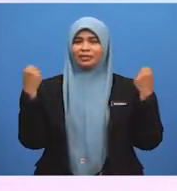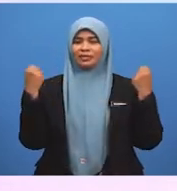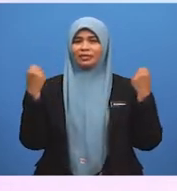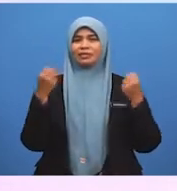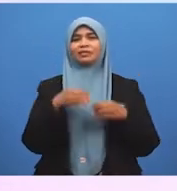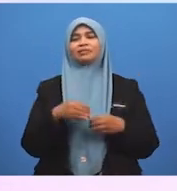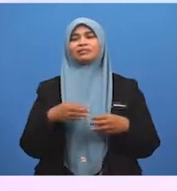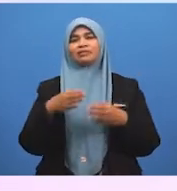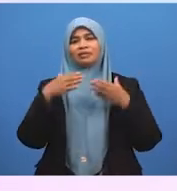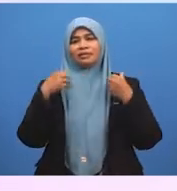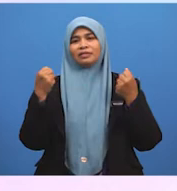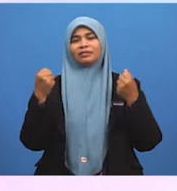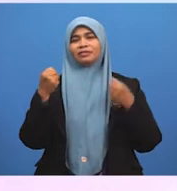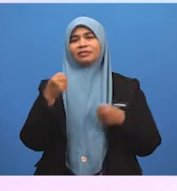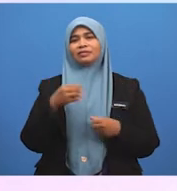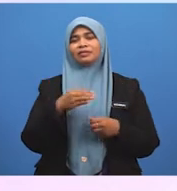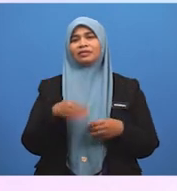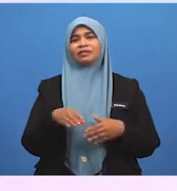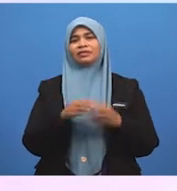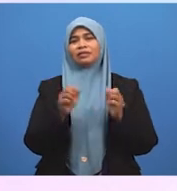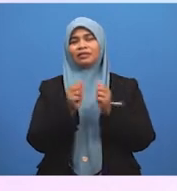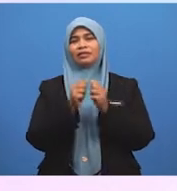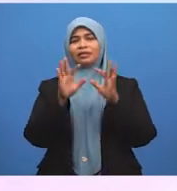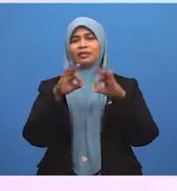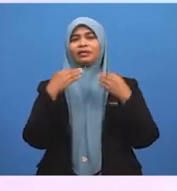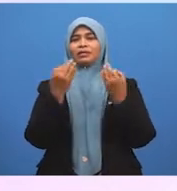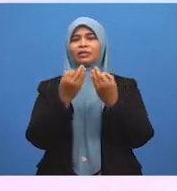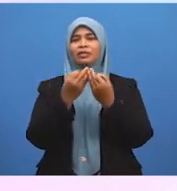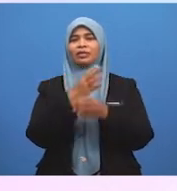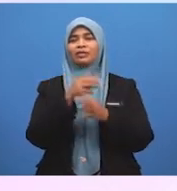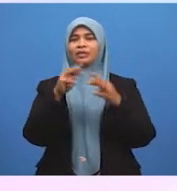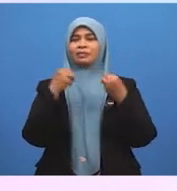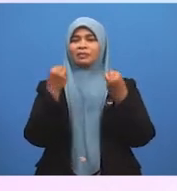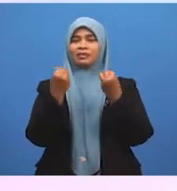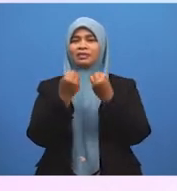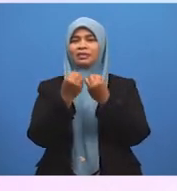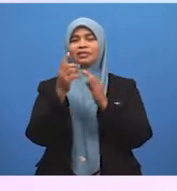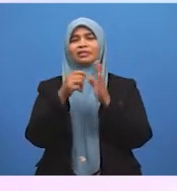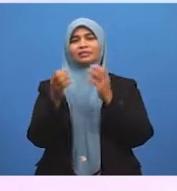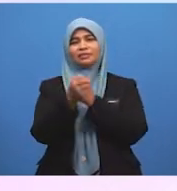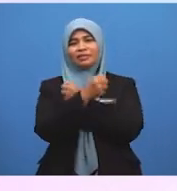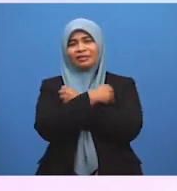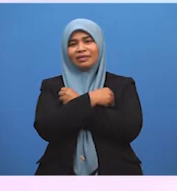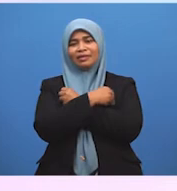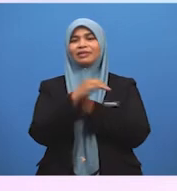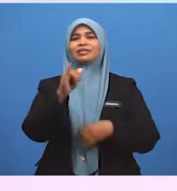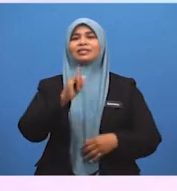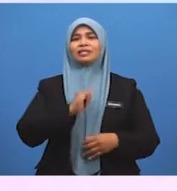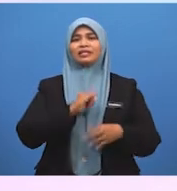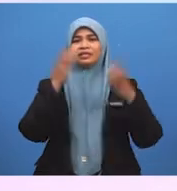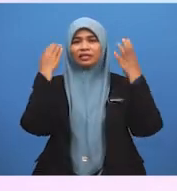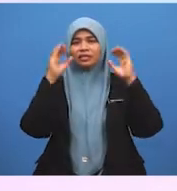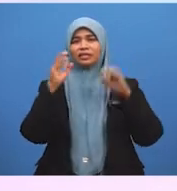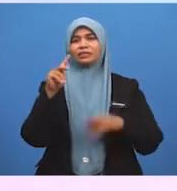dan cergas di samping keluarga dan masyarakat yang tersayang. Saya